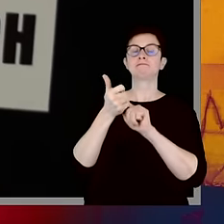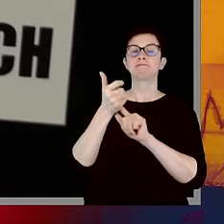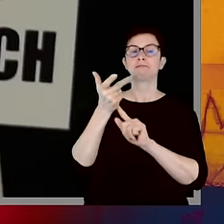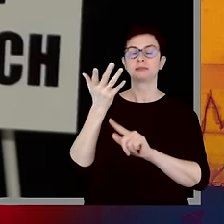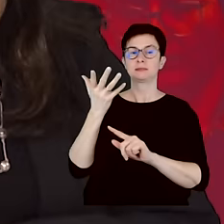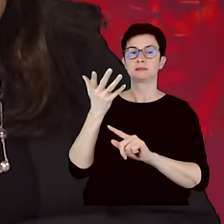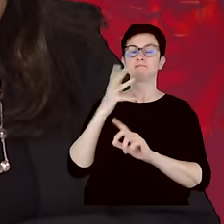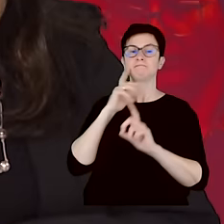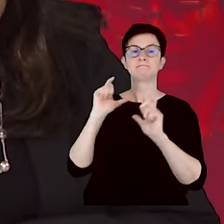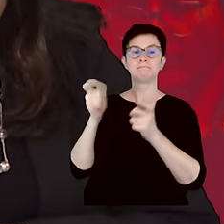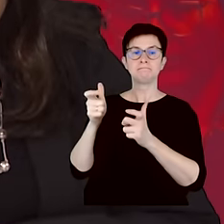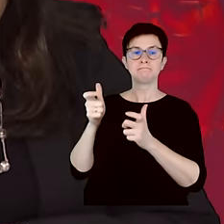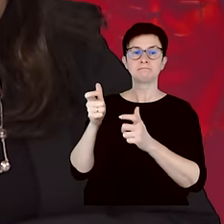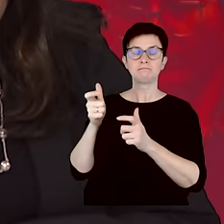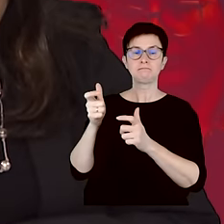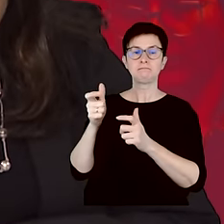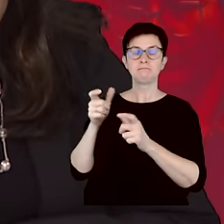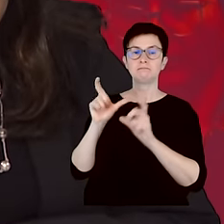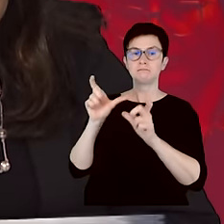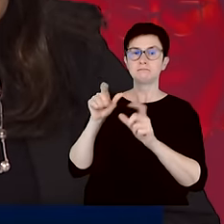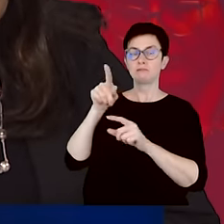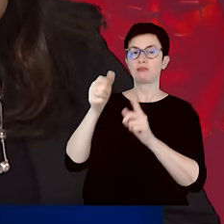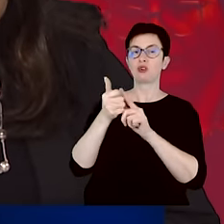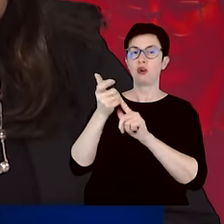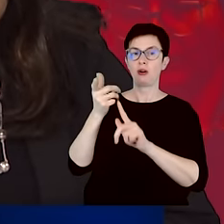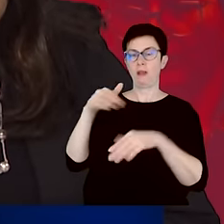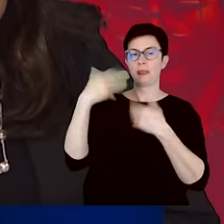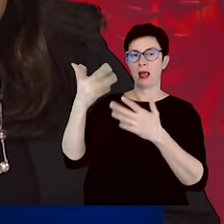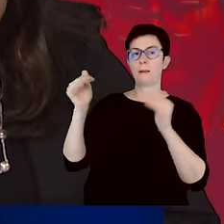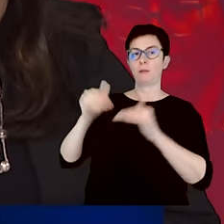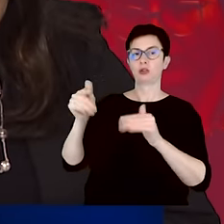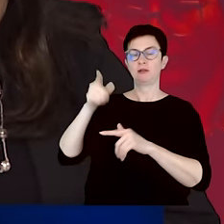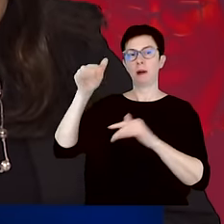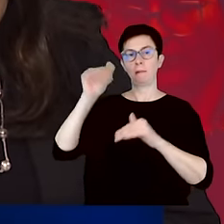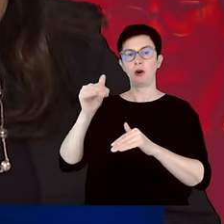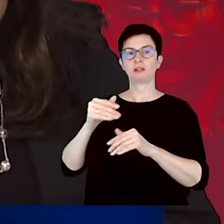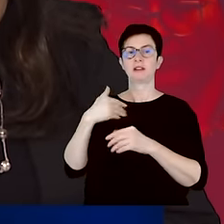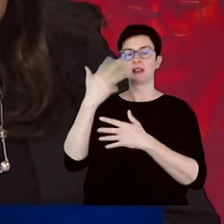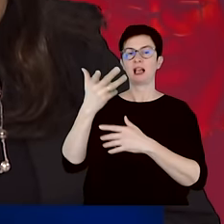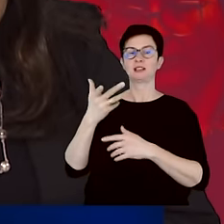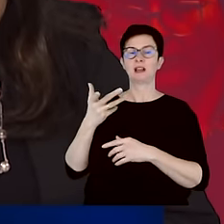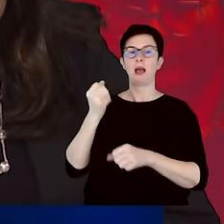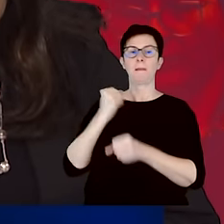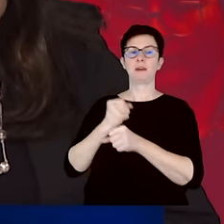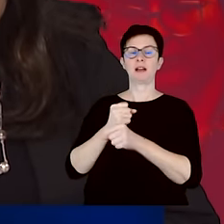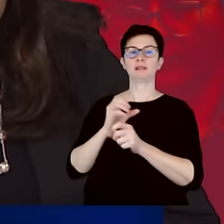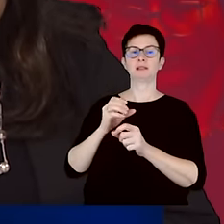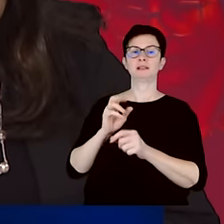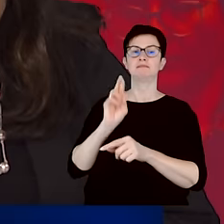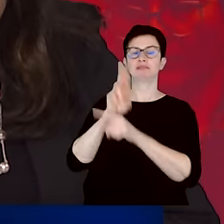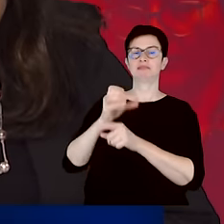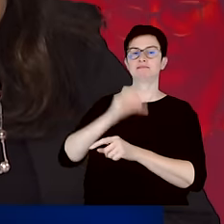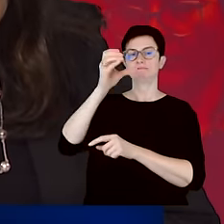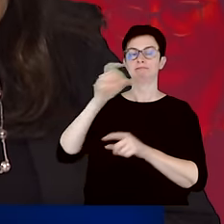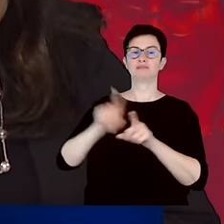tak naprawdę stworzono im możliwość, żeby mogli przyjąć intratne posady, chociażby jak jeden z